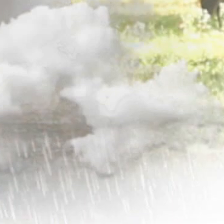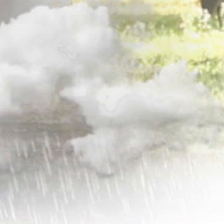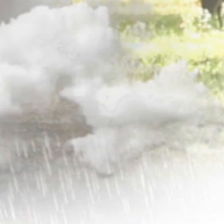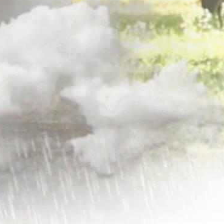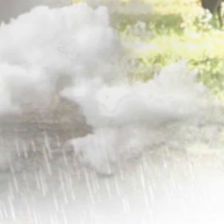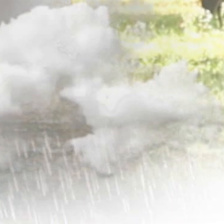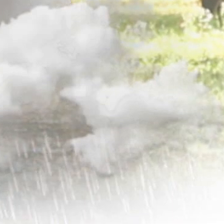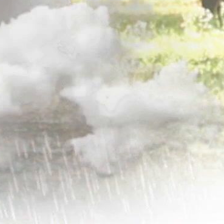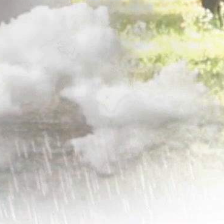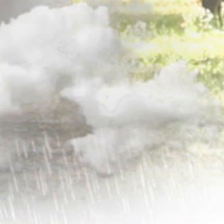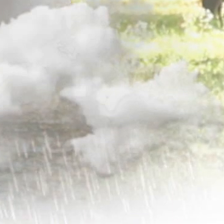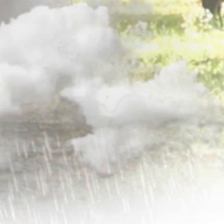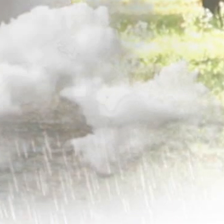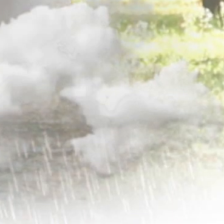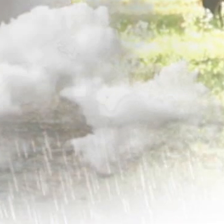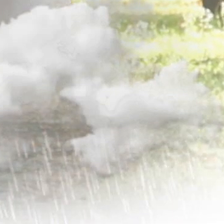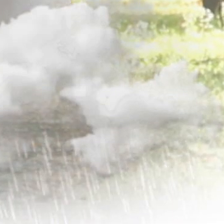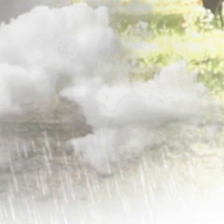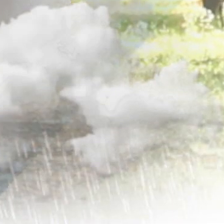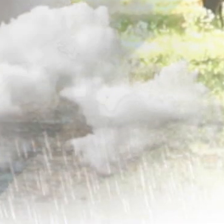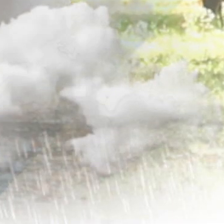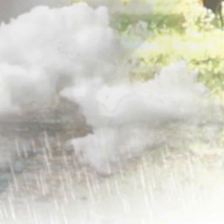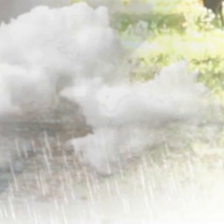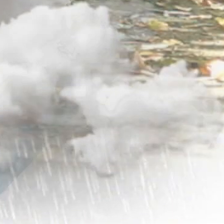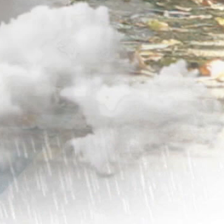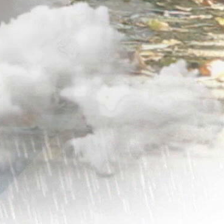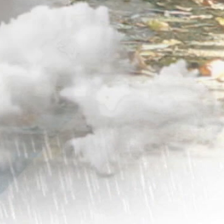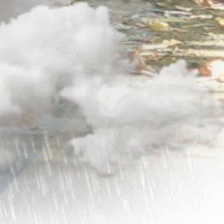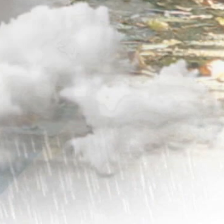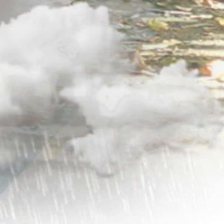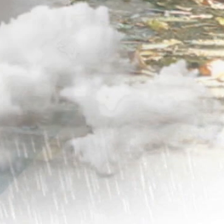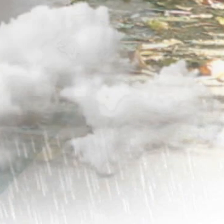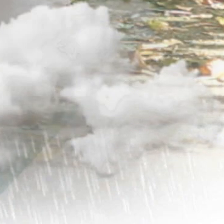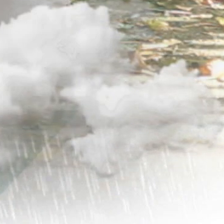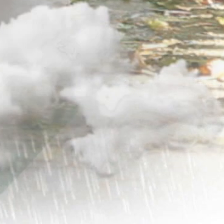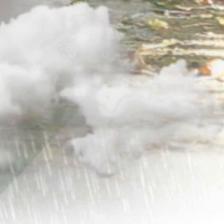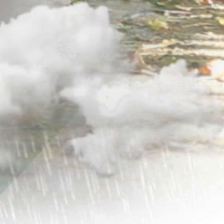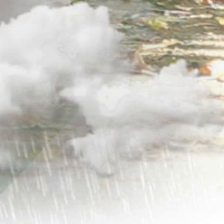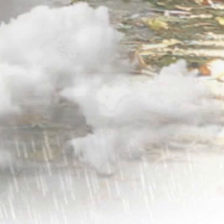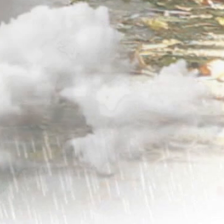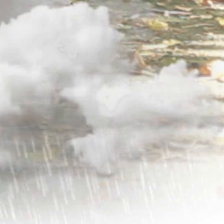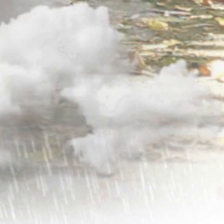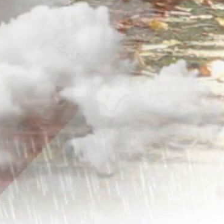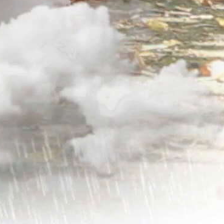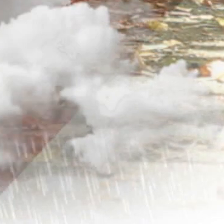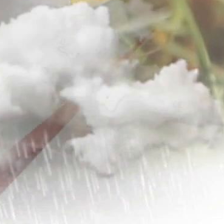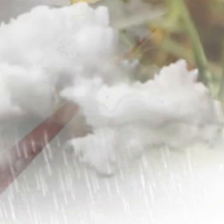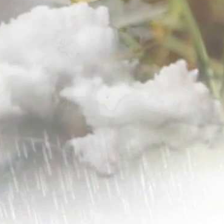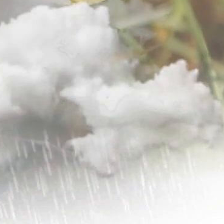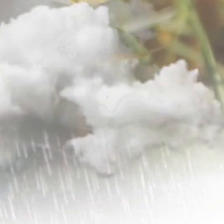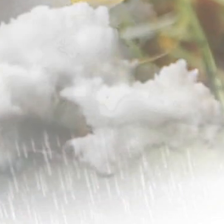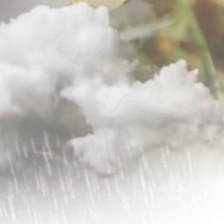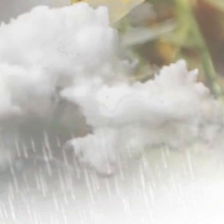сіноптыкі абяцаюць каля 5 градусаў цяпла раніцай, да плюс 12 днём і да 9 градусаў вечарам.